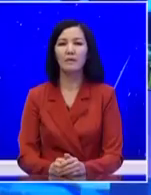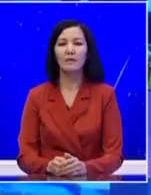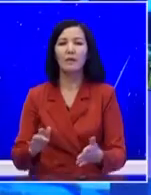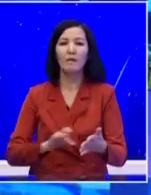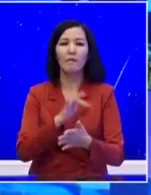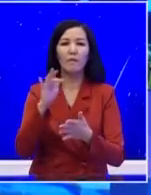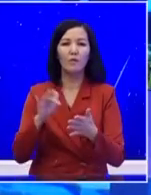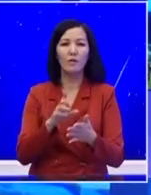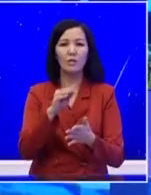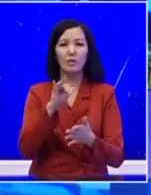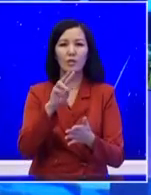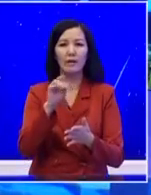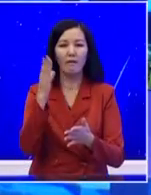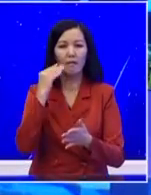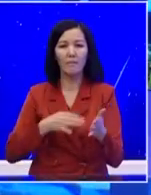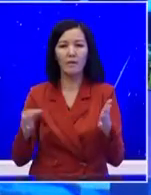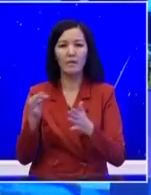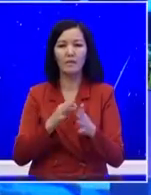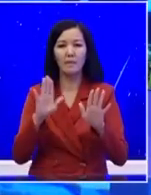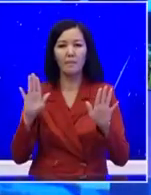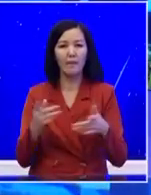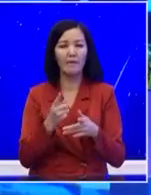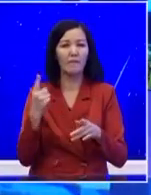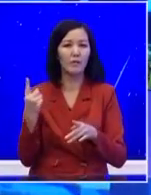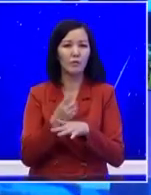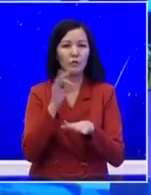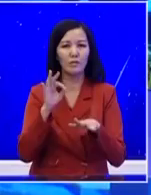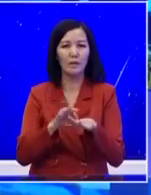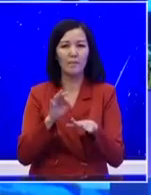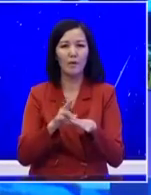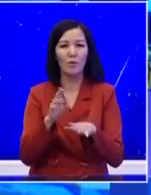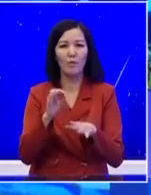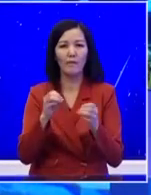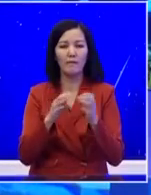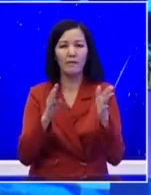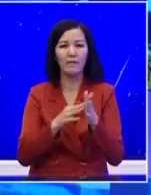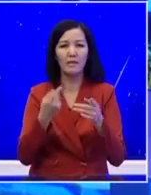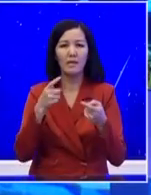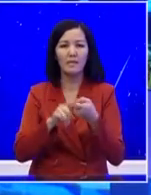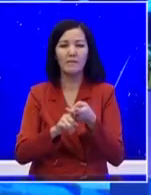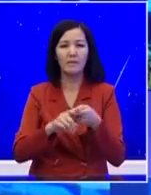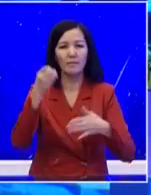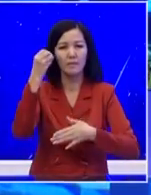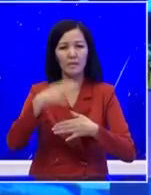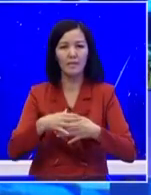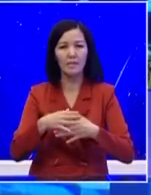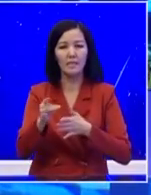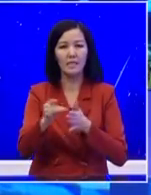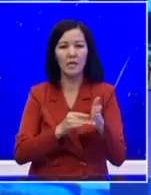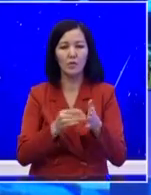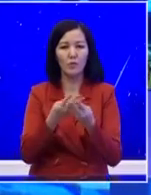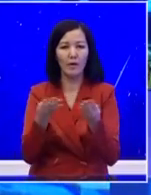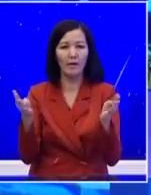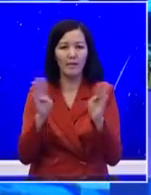В городе Жаркент Алматинской области выявили первый случай заболевания вирусом COVID-19. В связи с этим в райцентре незамедлительно